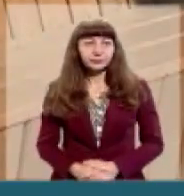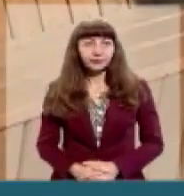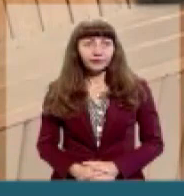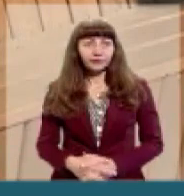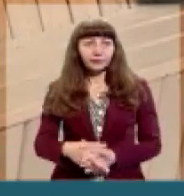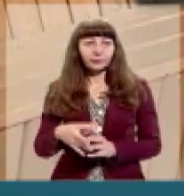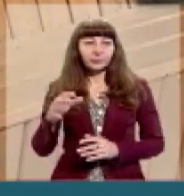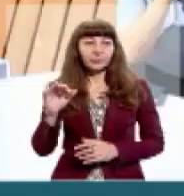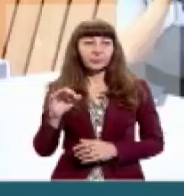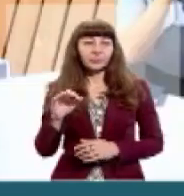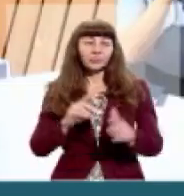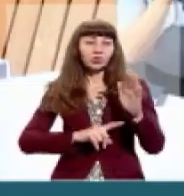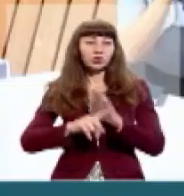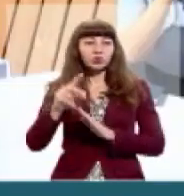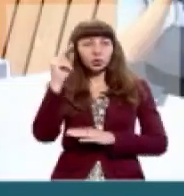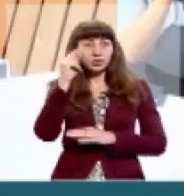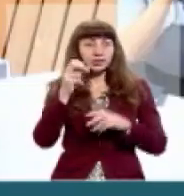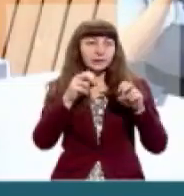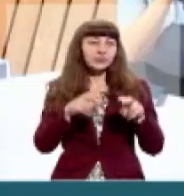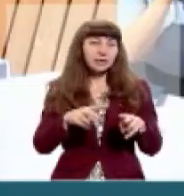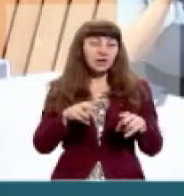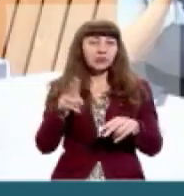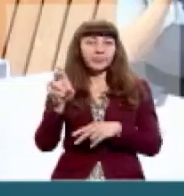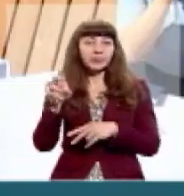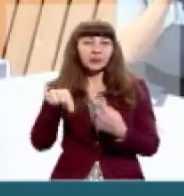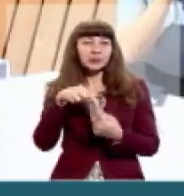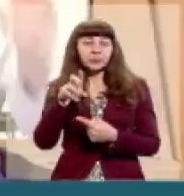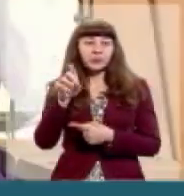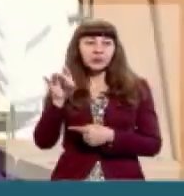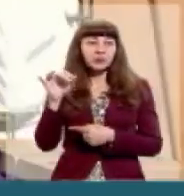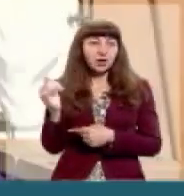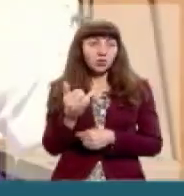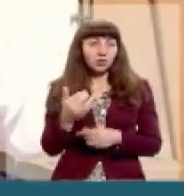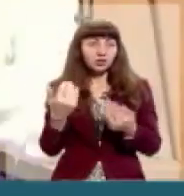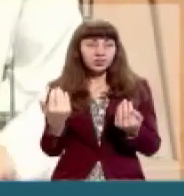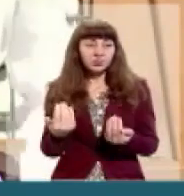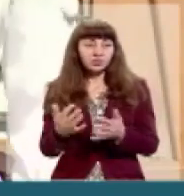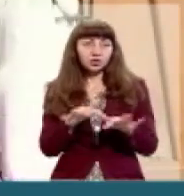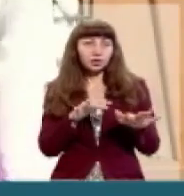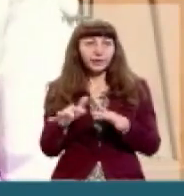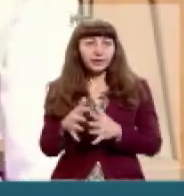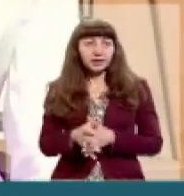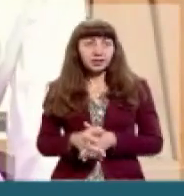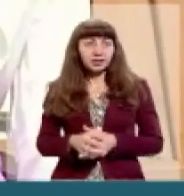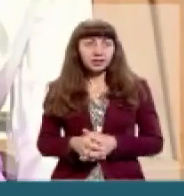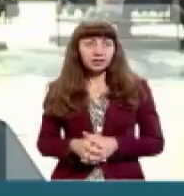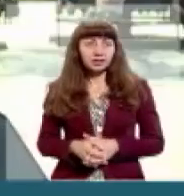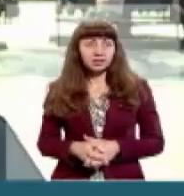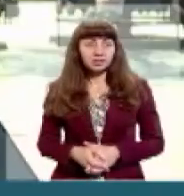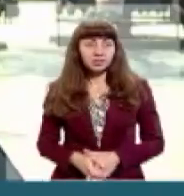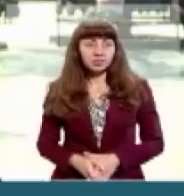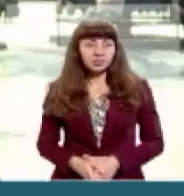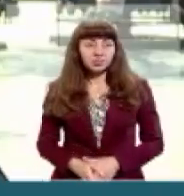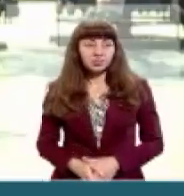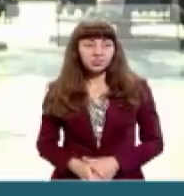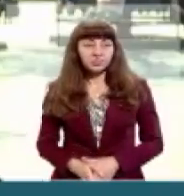Енді жеңілдетілген несие жайында ақпаратқа қанығу керек. Бүгінгі іс-шара таптырмас мүмкіндік. Барлық сауалдарына жауап алды.